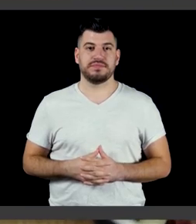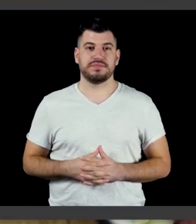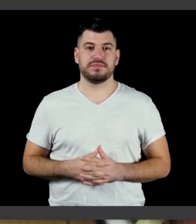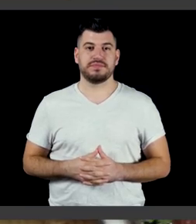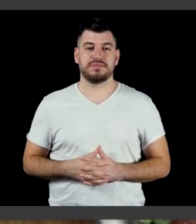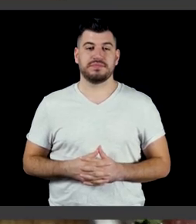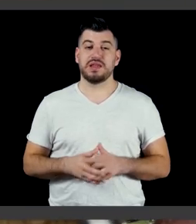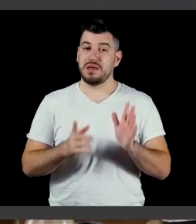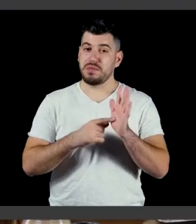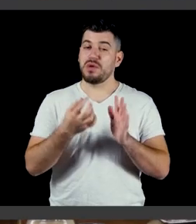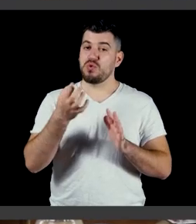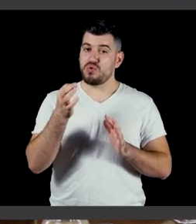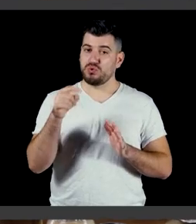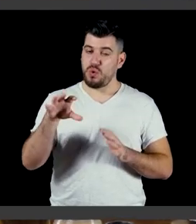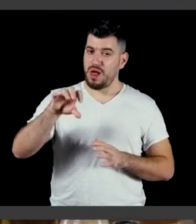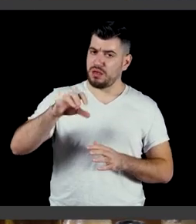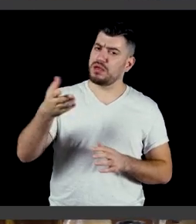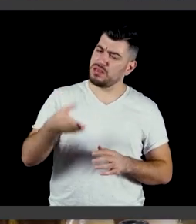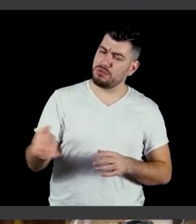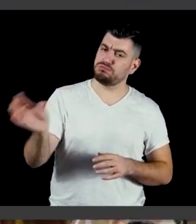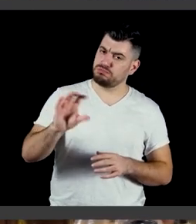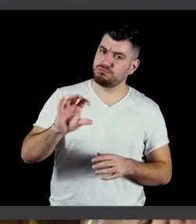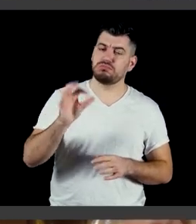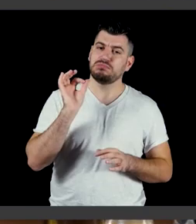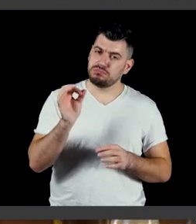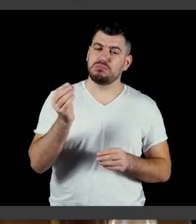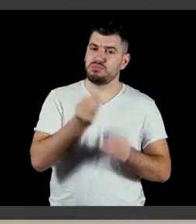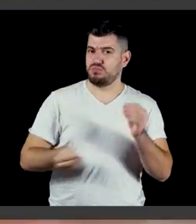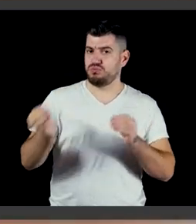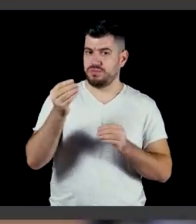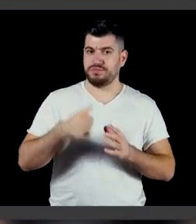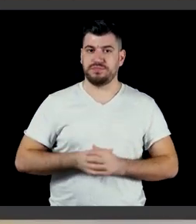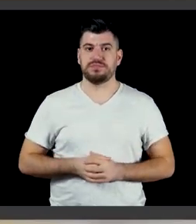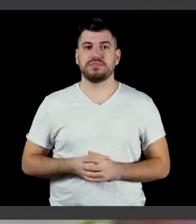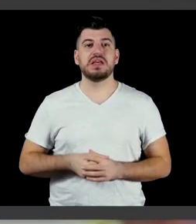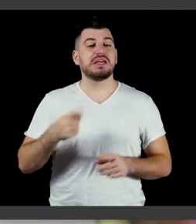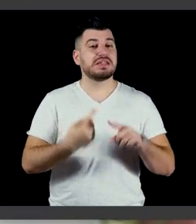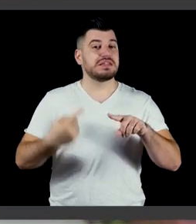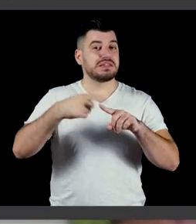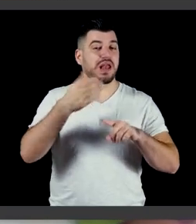Χοντρό. Και αρκετό, μην το λυπηθείτε. Και πιπέρι.